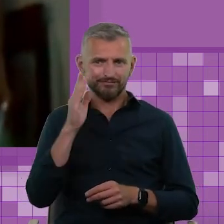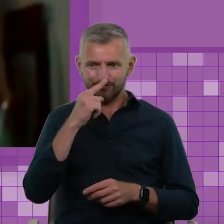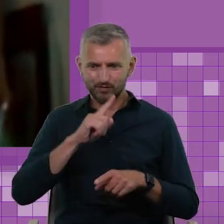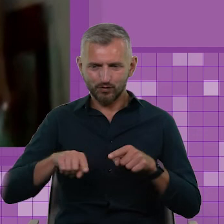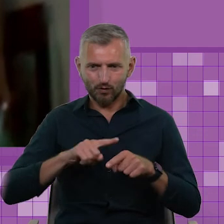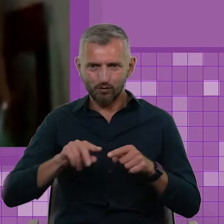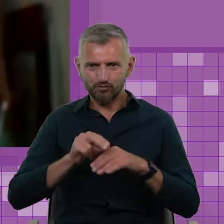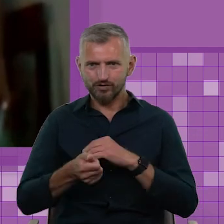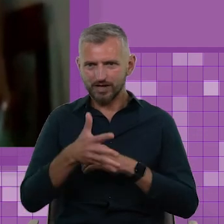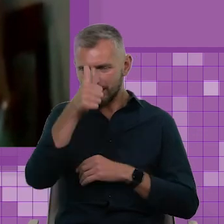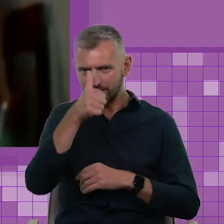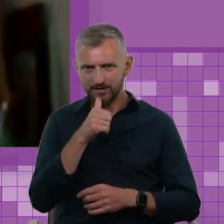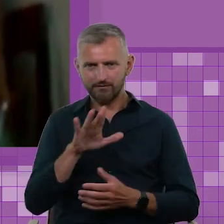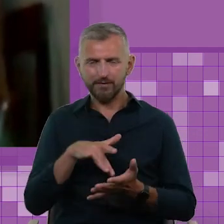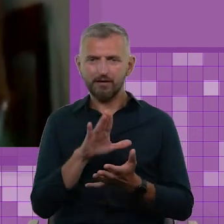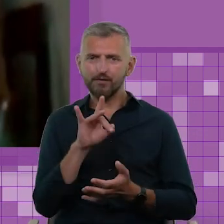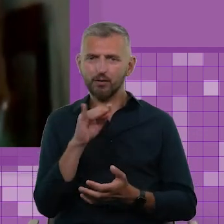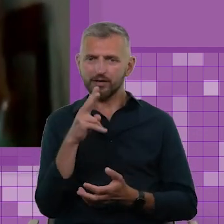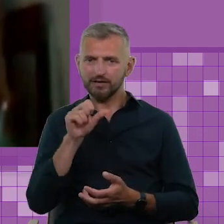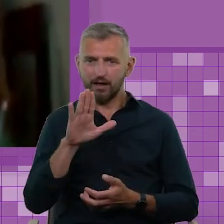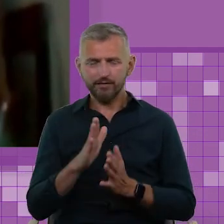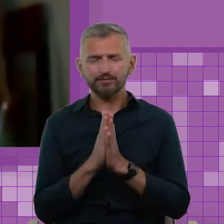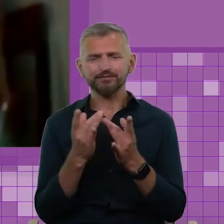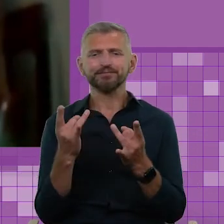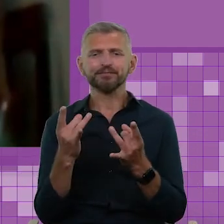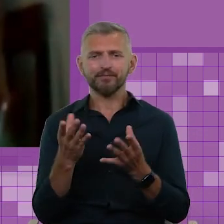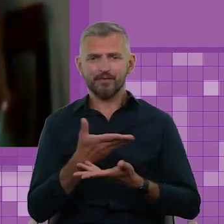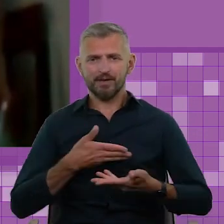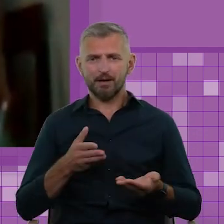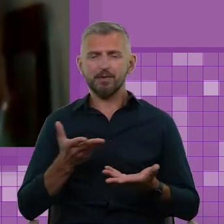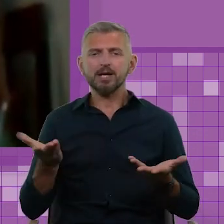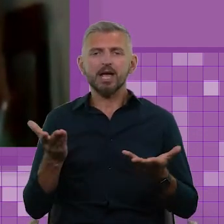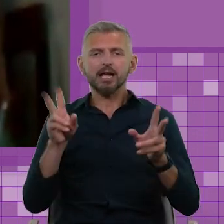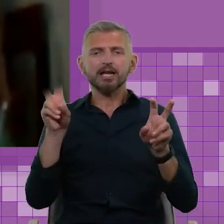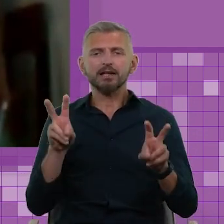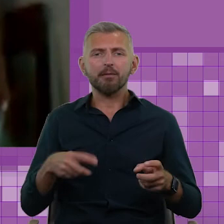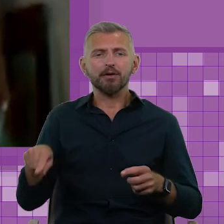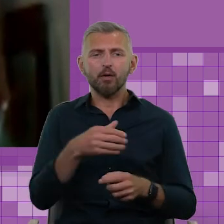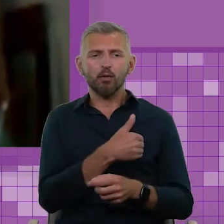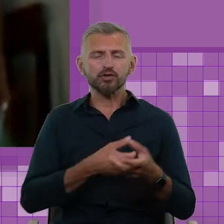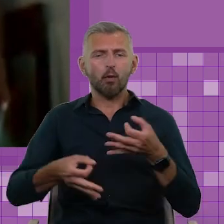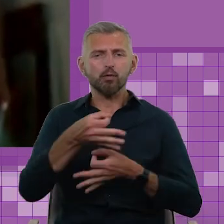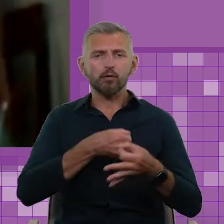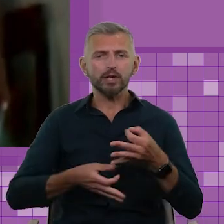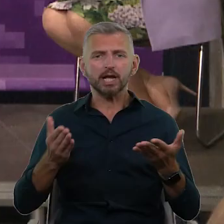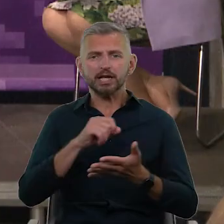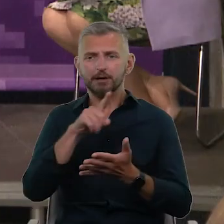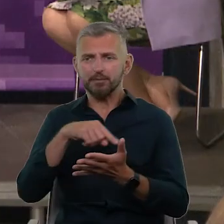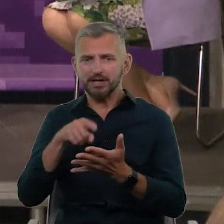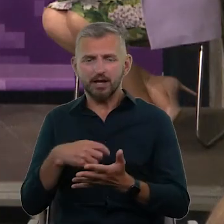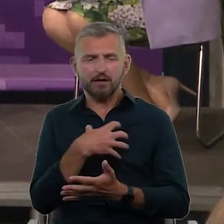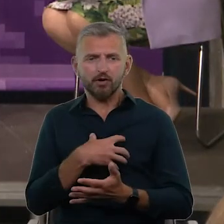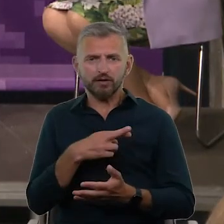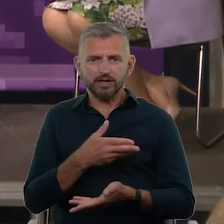скоро, всього через кілька місяців. І, будь ласка, розкажіть нам, які теми ви хотіли б говорити та які питання важливі